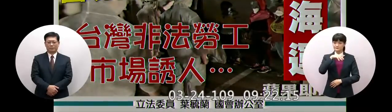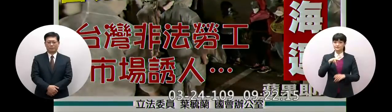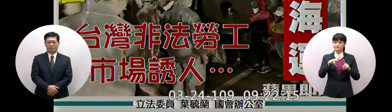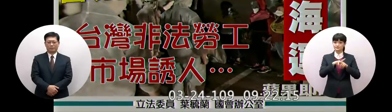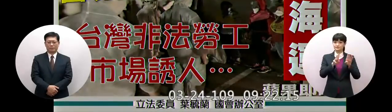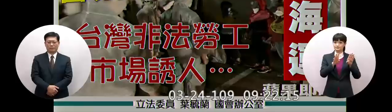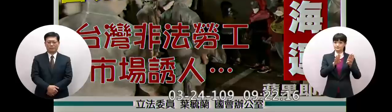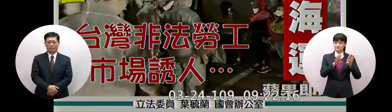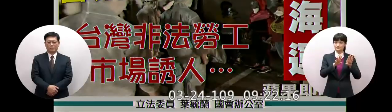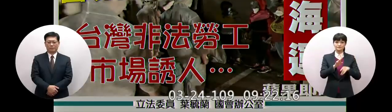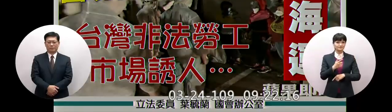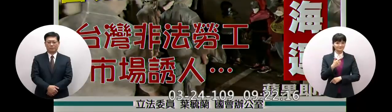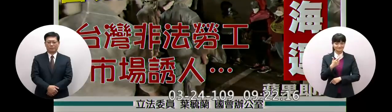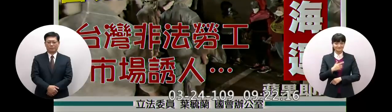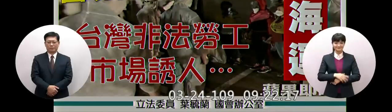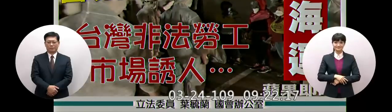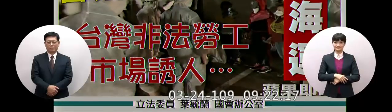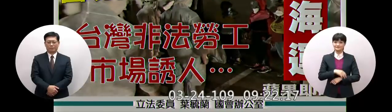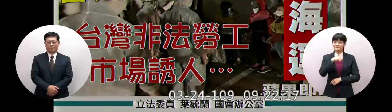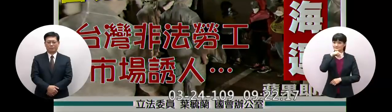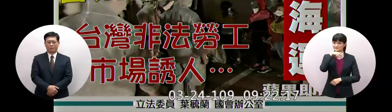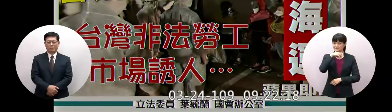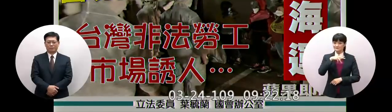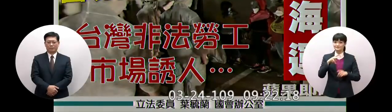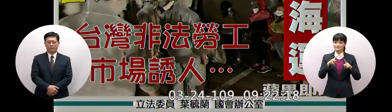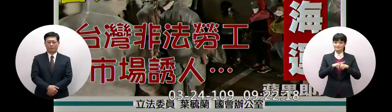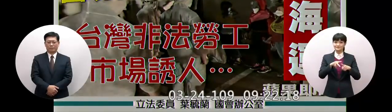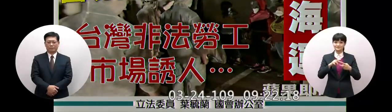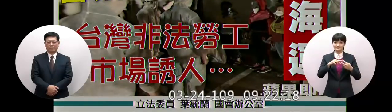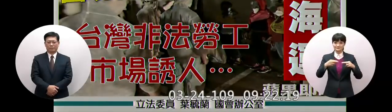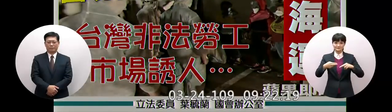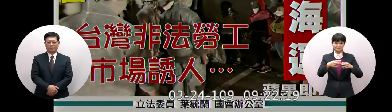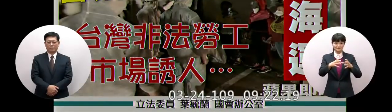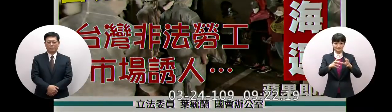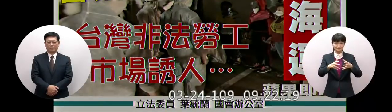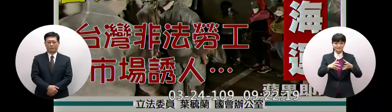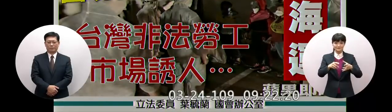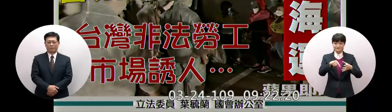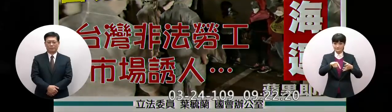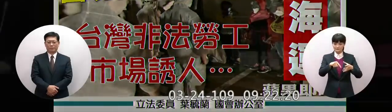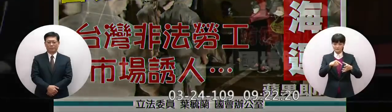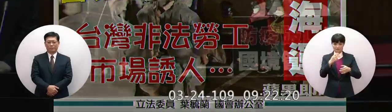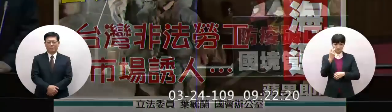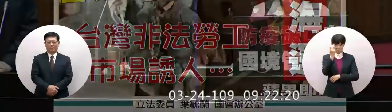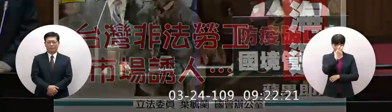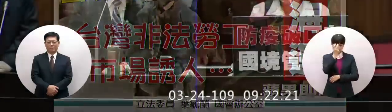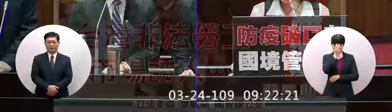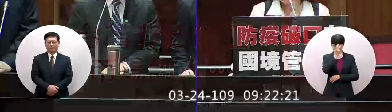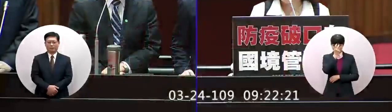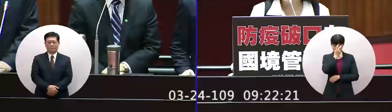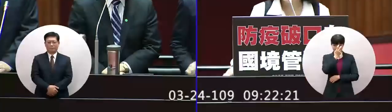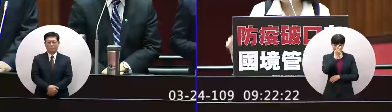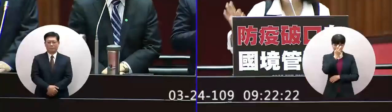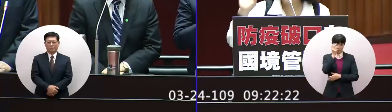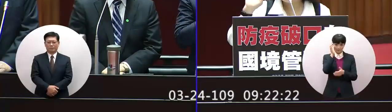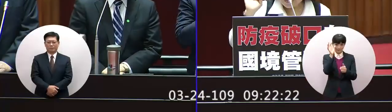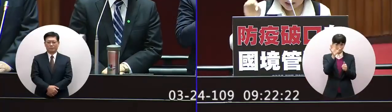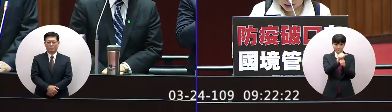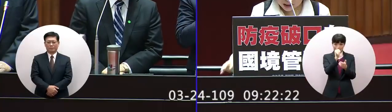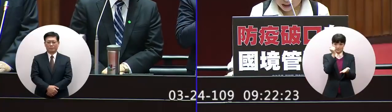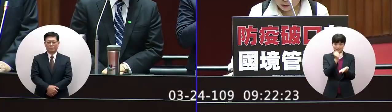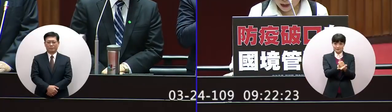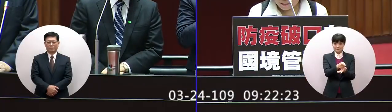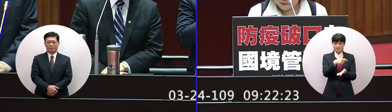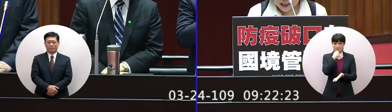门，屏东的这个小琉球啊，其实查获了一艘我们台湾的渔船，偷渡